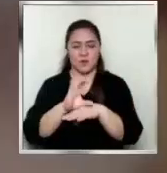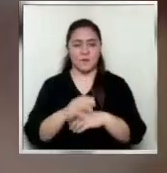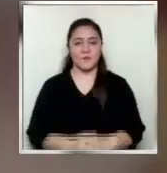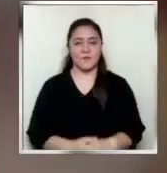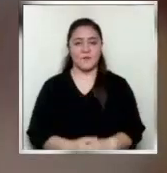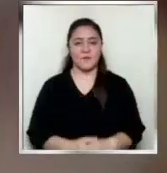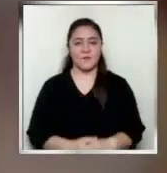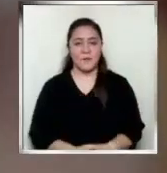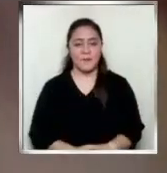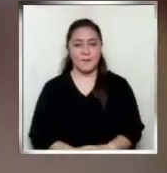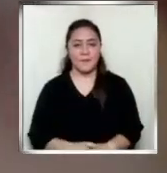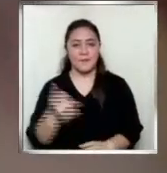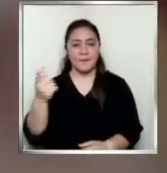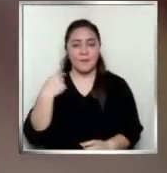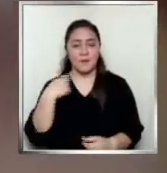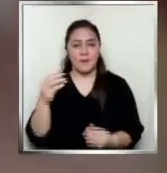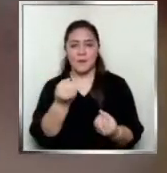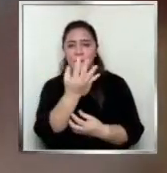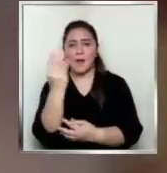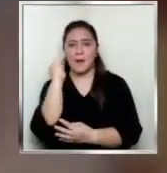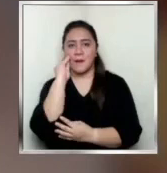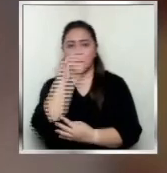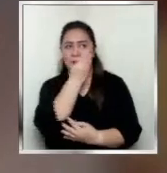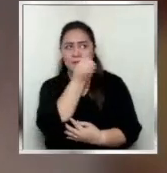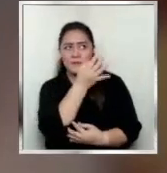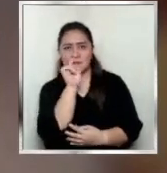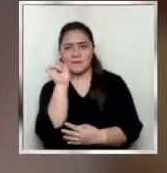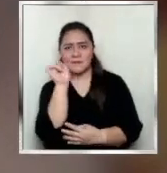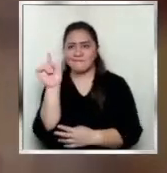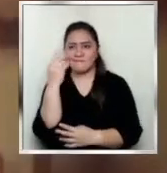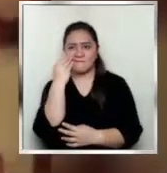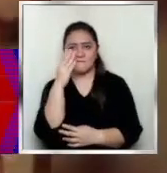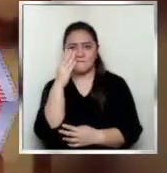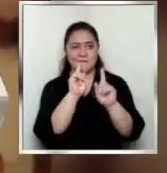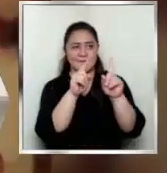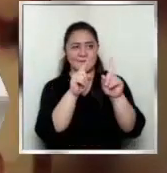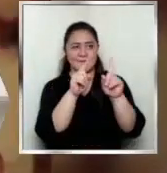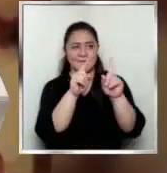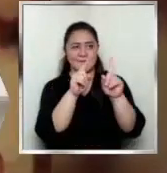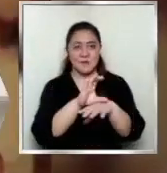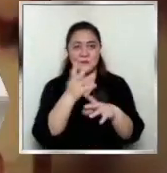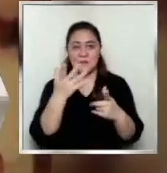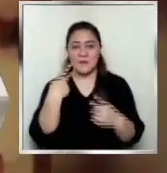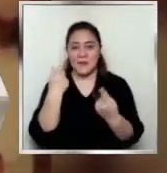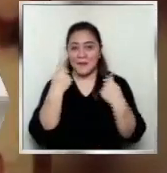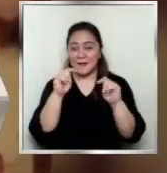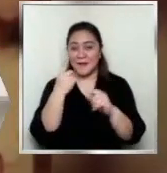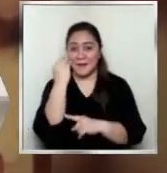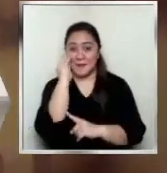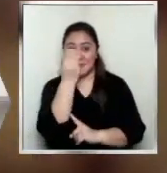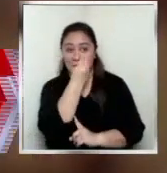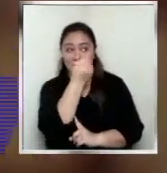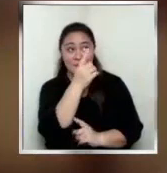Bilangin ko kayo lahat ng flowers altar. 1, 2, 3. Kung palasimba ka, malamang nasubukan mo ng magbilang ng mga pundidong